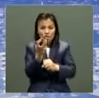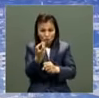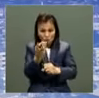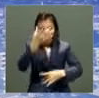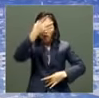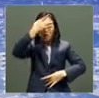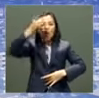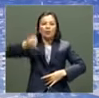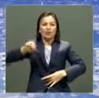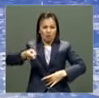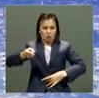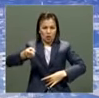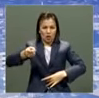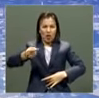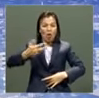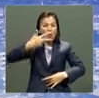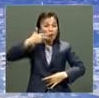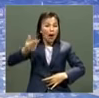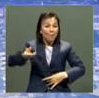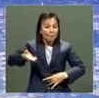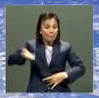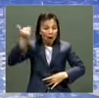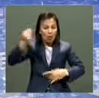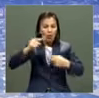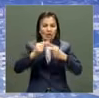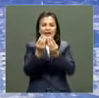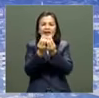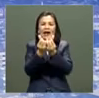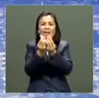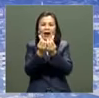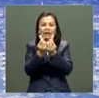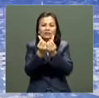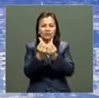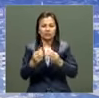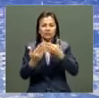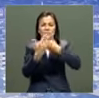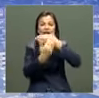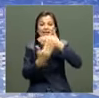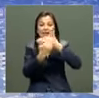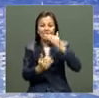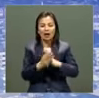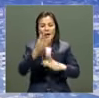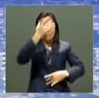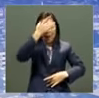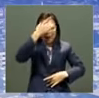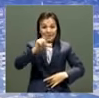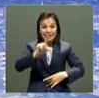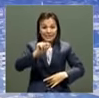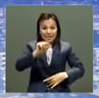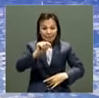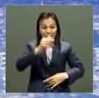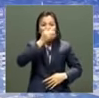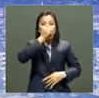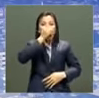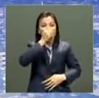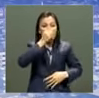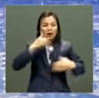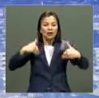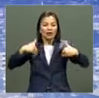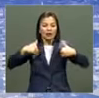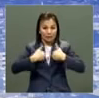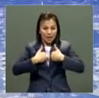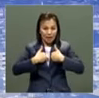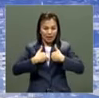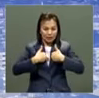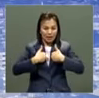ำตัวเบาหวานไขมันในเลือดสูงป่วยวันที่20ด้วยการไอเหนื่อยแล้วก็มารับ